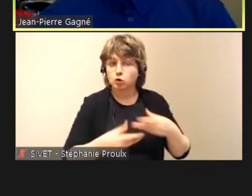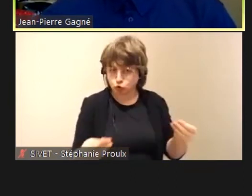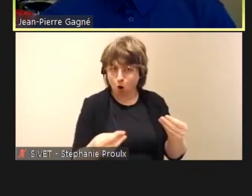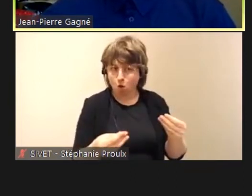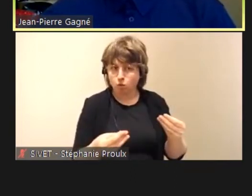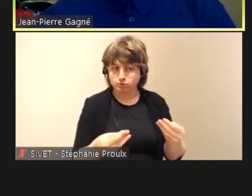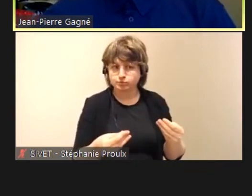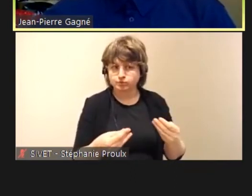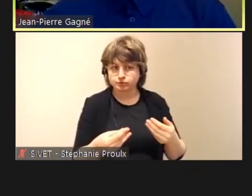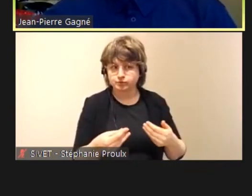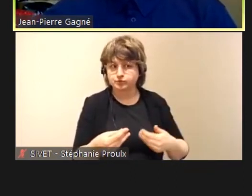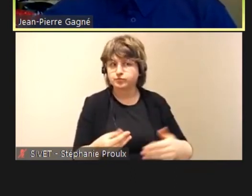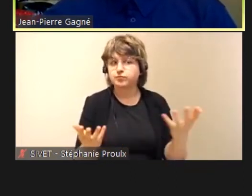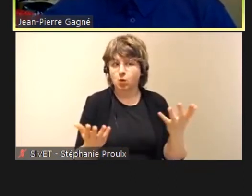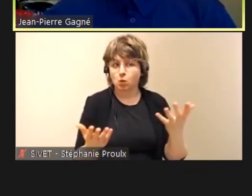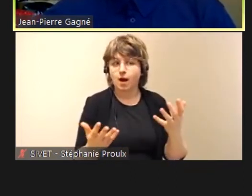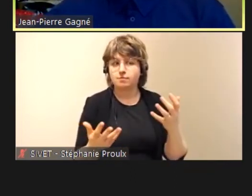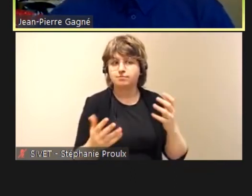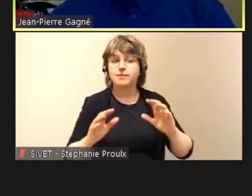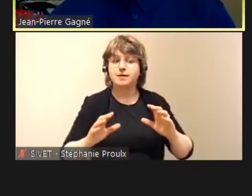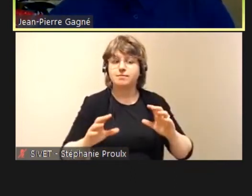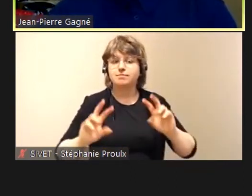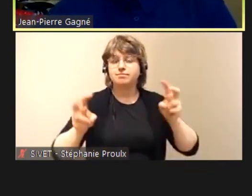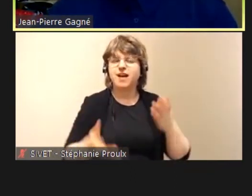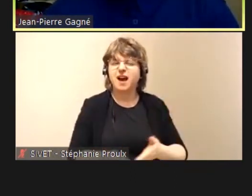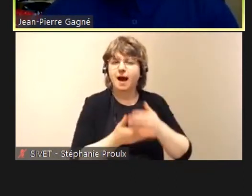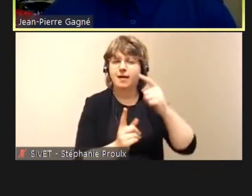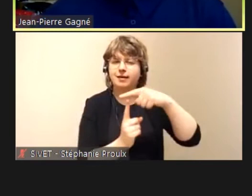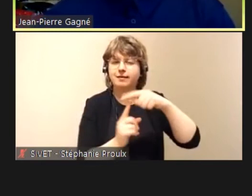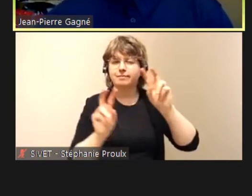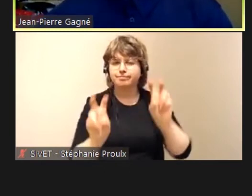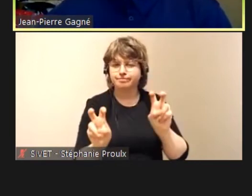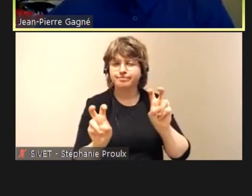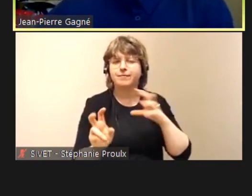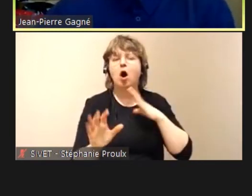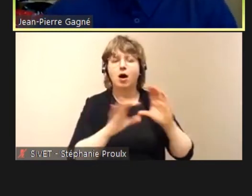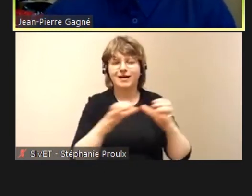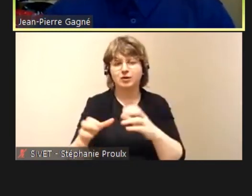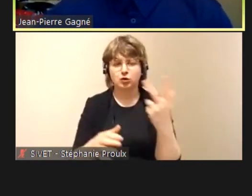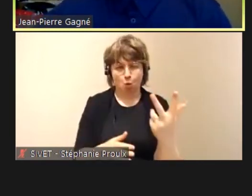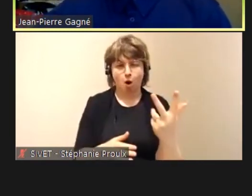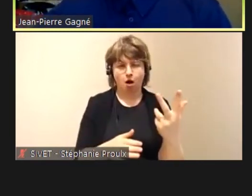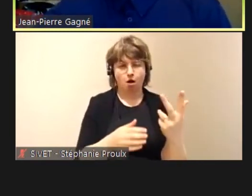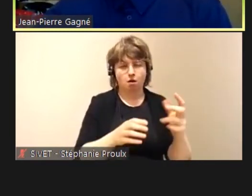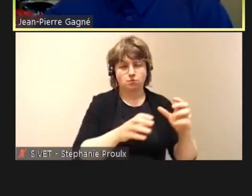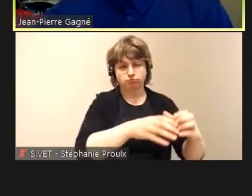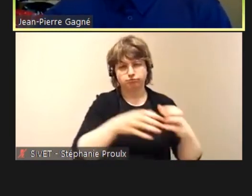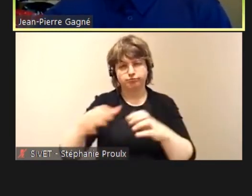problèmes de la déficience auditive. Ce sont les aides techniques et il y a différentes catégories, mais 3 grandes